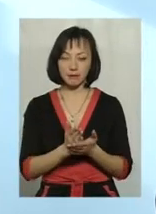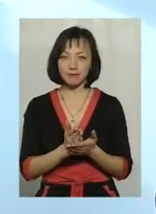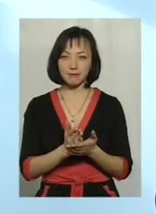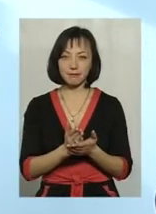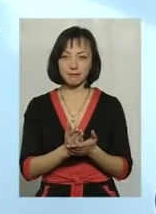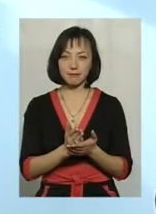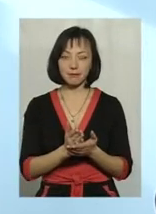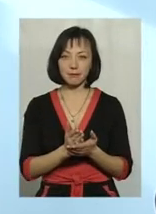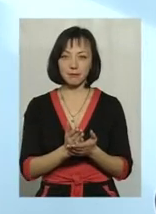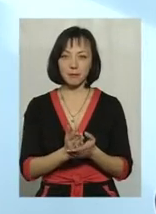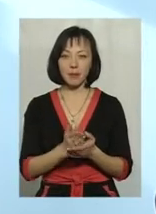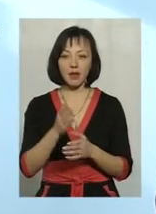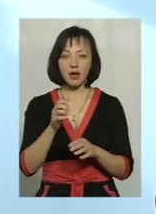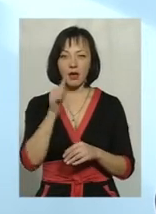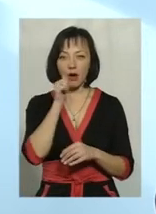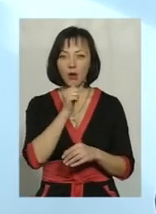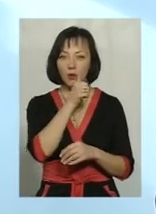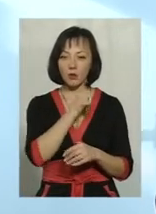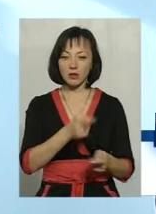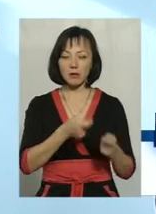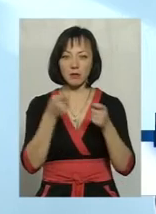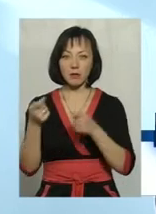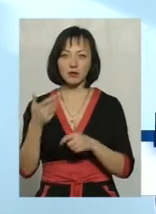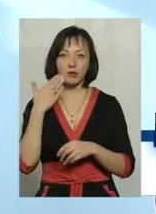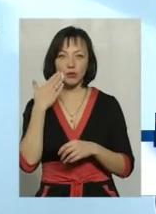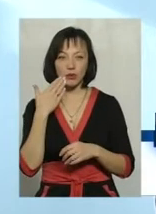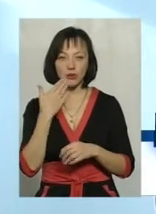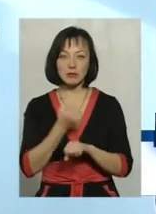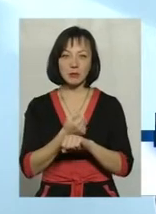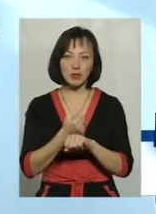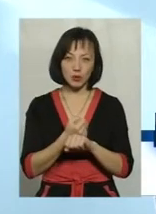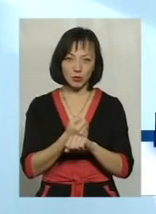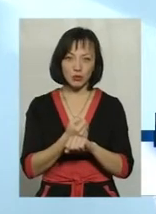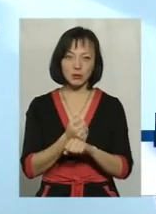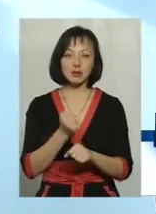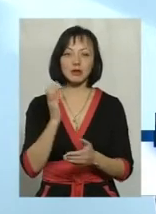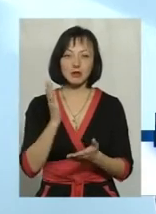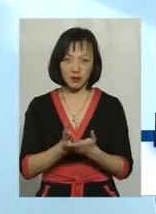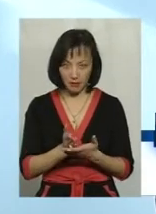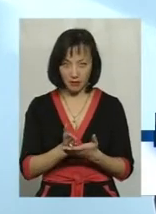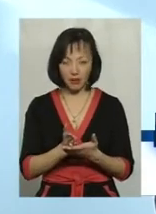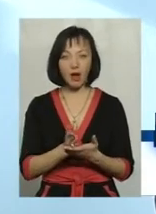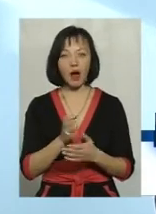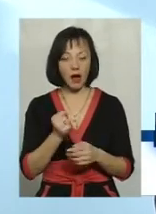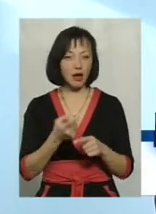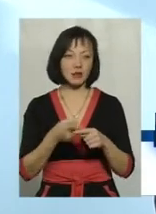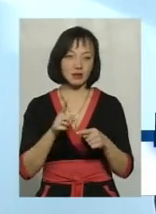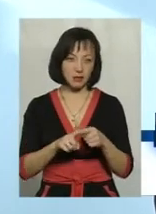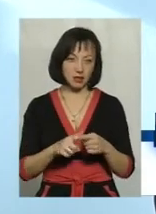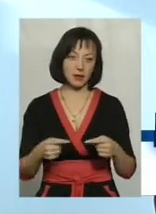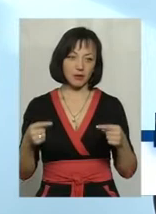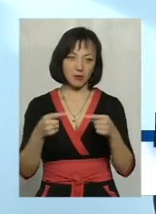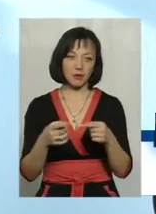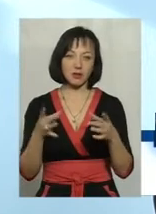жанру. Все-таки контрабандне постачання з Молдови, спирту, має місце, ну, а це відповідно сировина